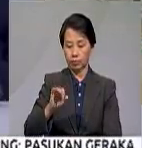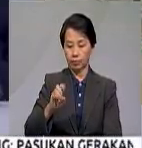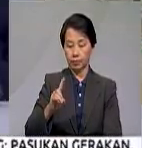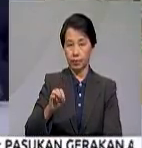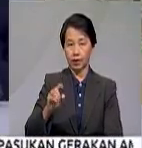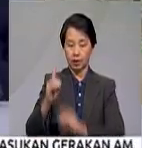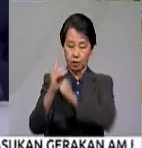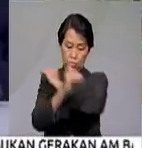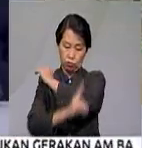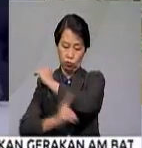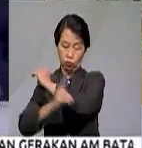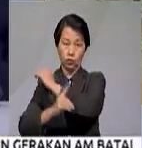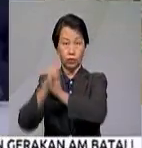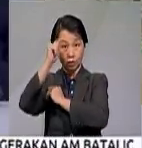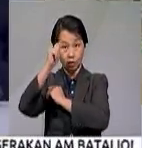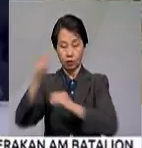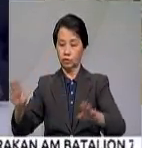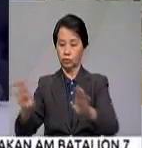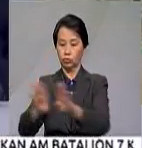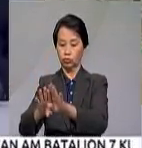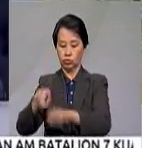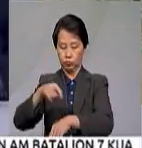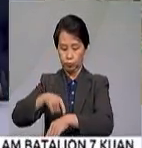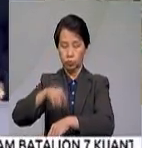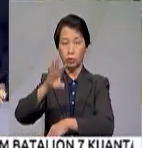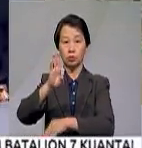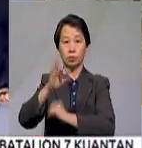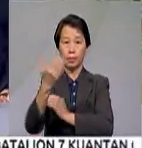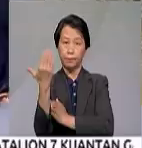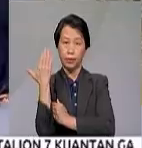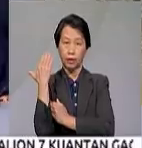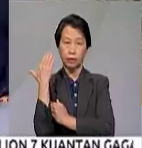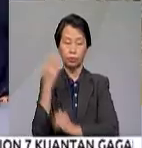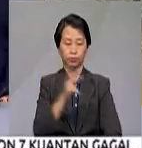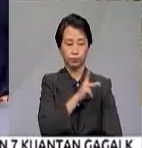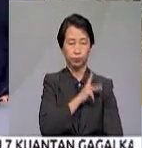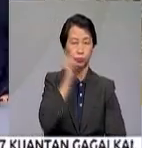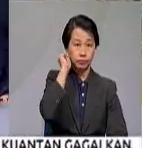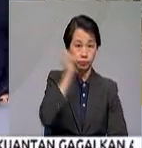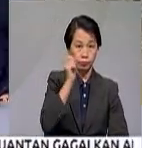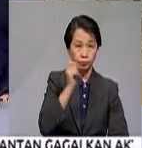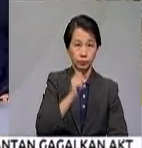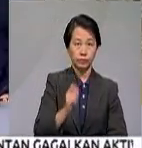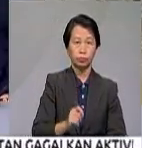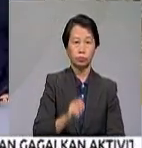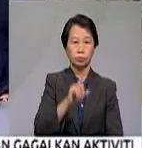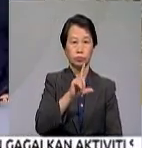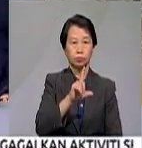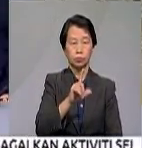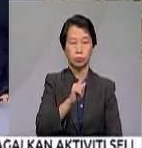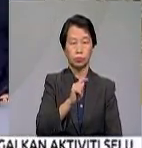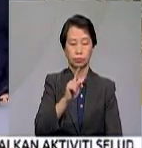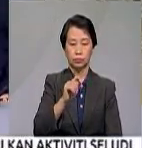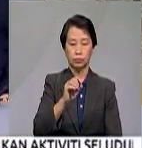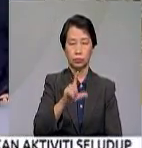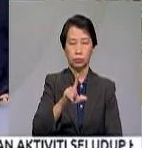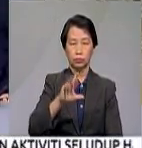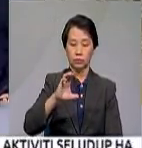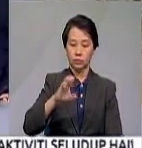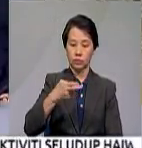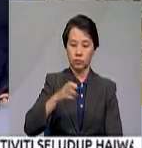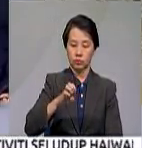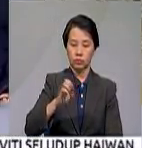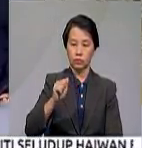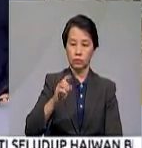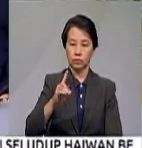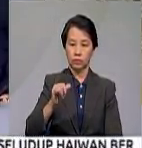Dungun ditutup secara rasmi 9 pagi tadi. Menurut Ketua Sekretariat Pengurusan Bencana Negeri, Lieutenant Colonel Cik Adam Abdul